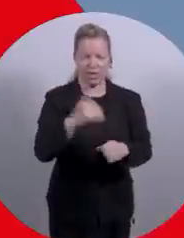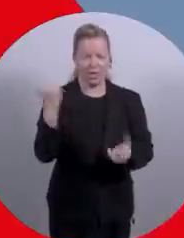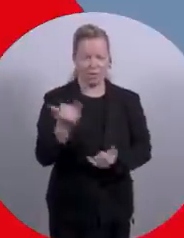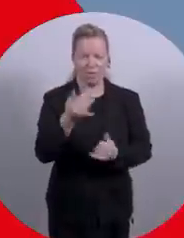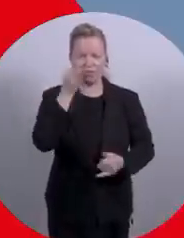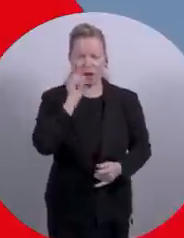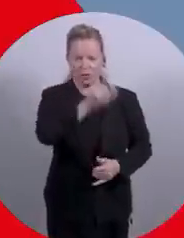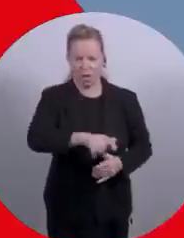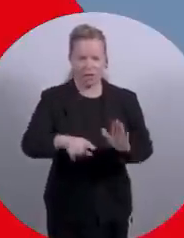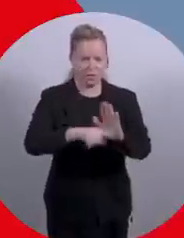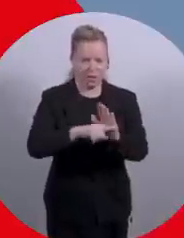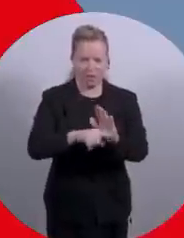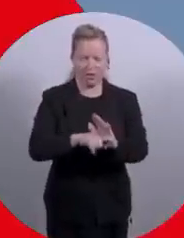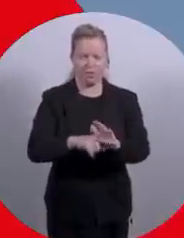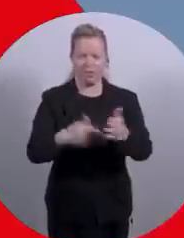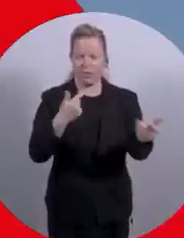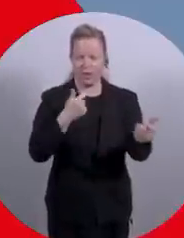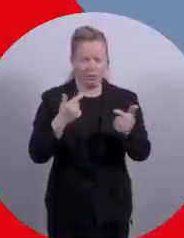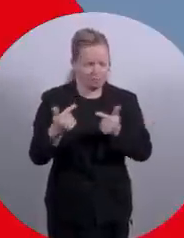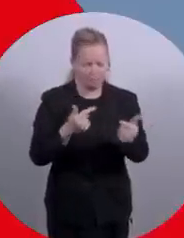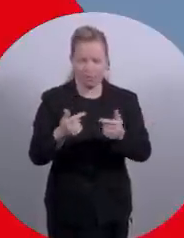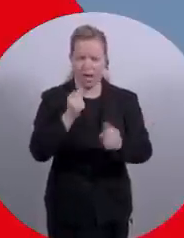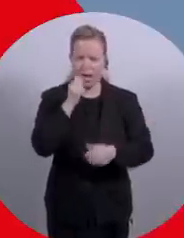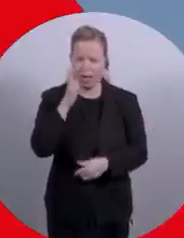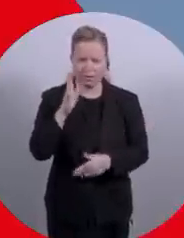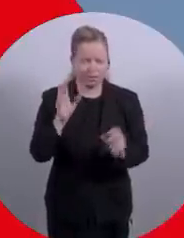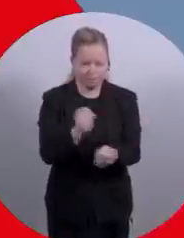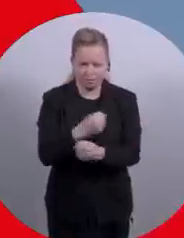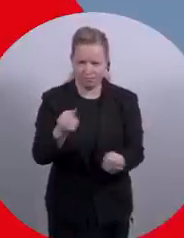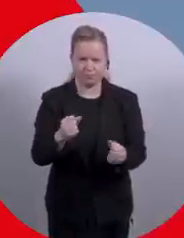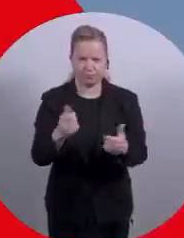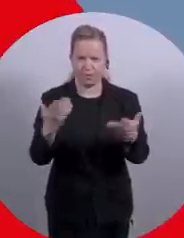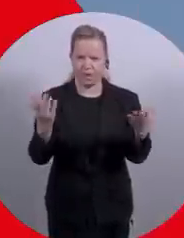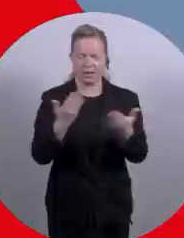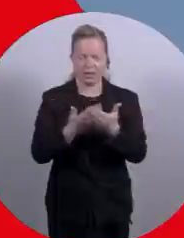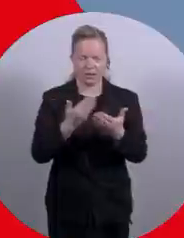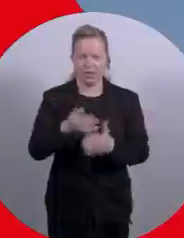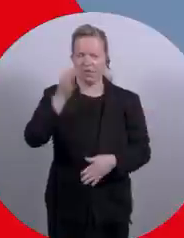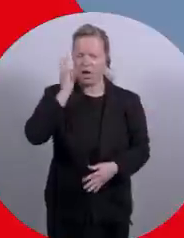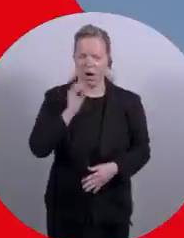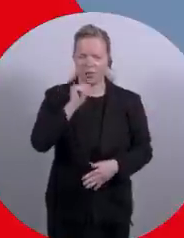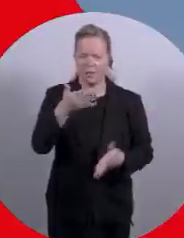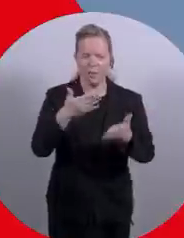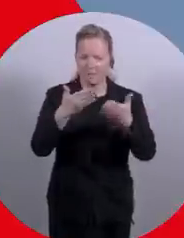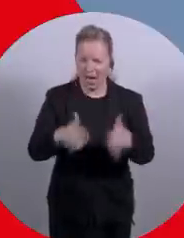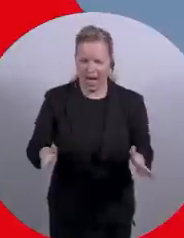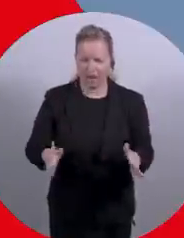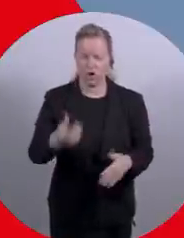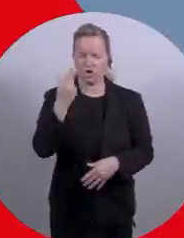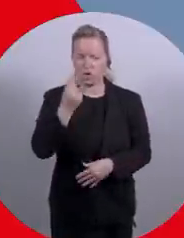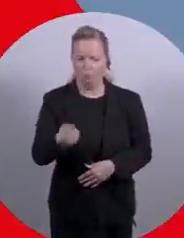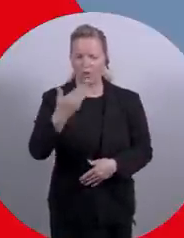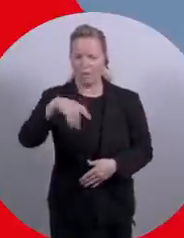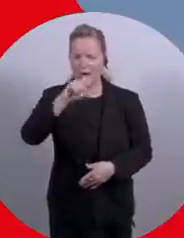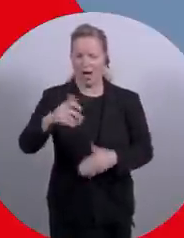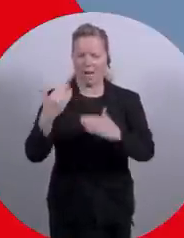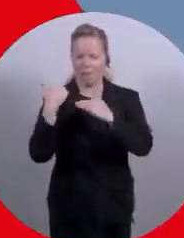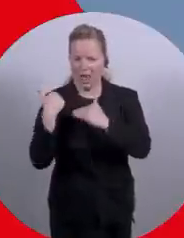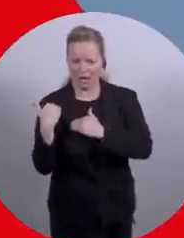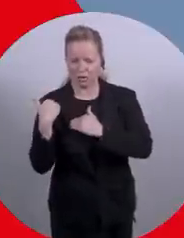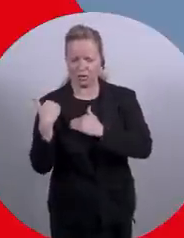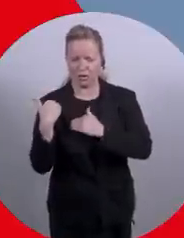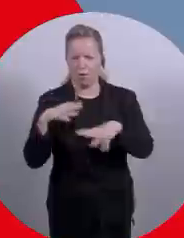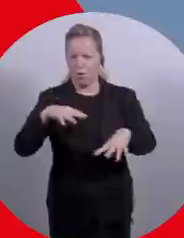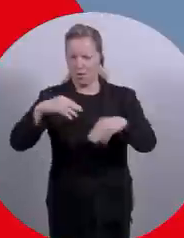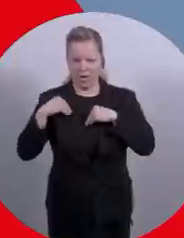einfach überhaupt nicht mehr ausgeht im Alltag und die Frauen sind nicht mehr bereit eine Doppel und eine Mehrfachbelastung länger zu tragen die Frauen